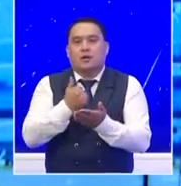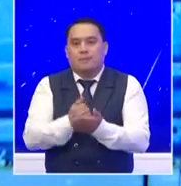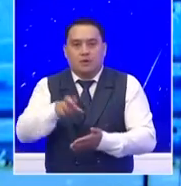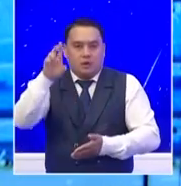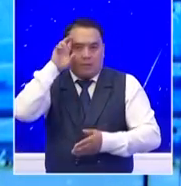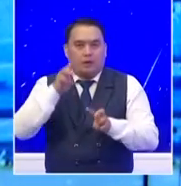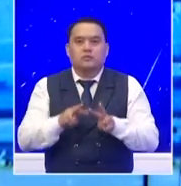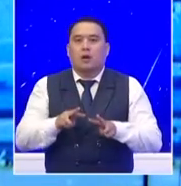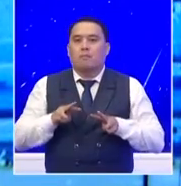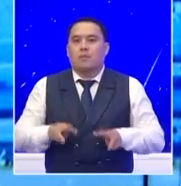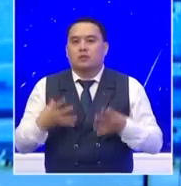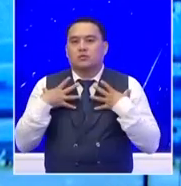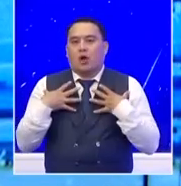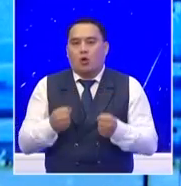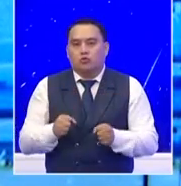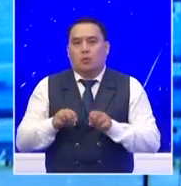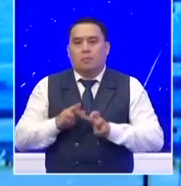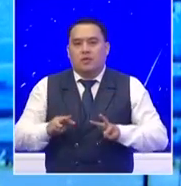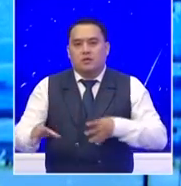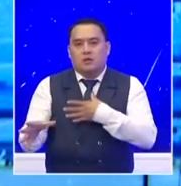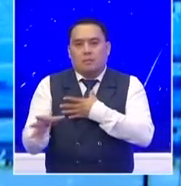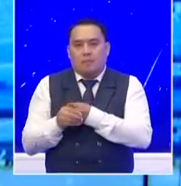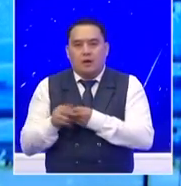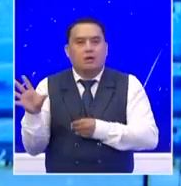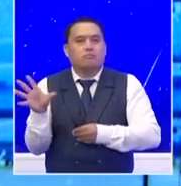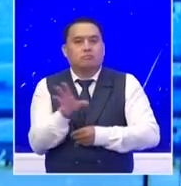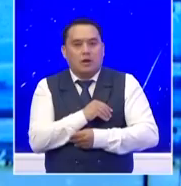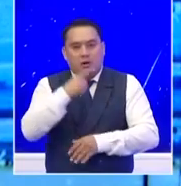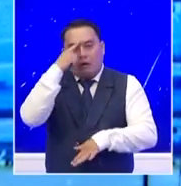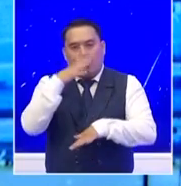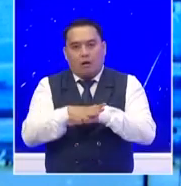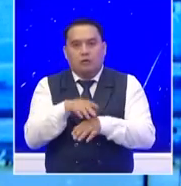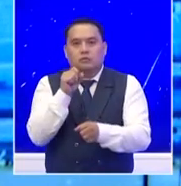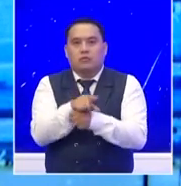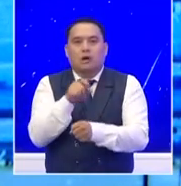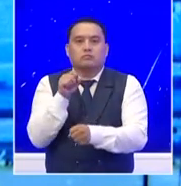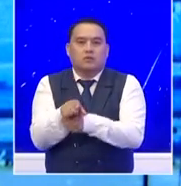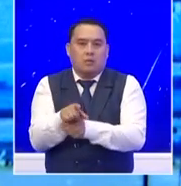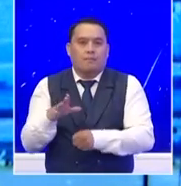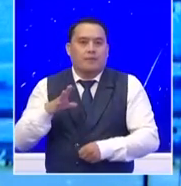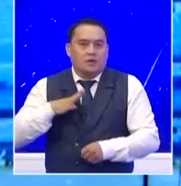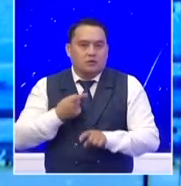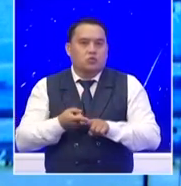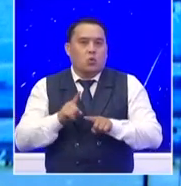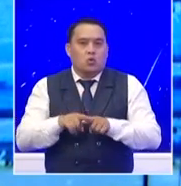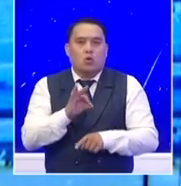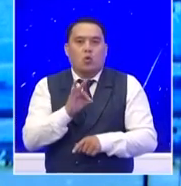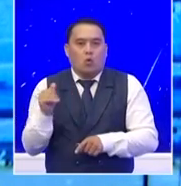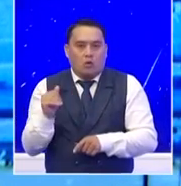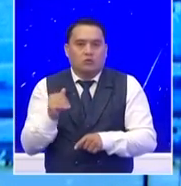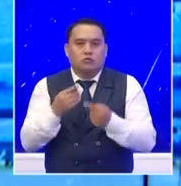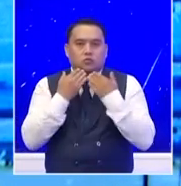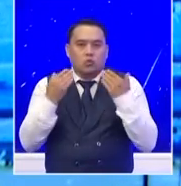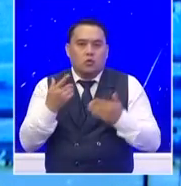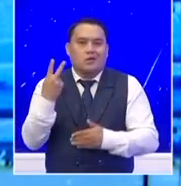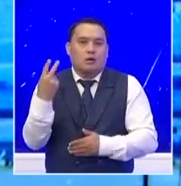басшысы Асқар Мамин денсаулық сақтау министрлігі мен барлық өңір әкімдеріне осындай тапсырма берді. Ресми мәлімет бойынша соңғы